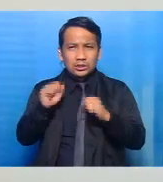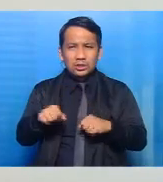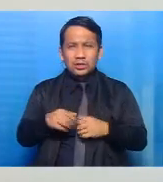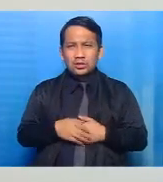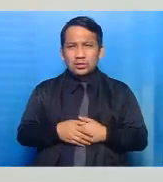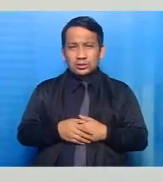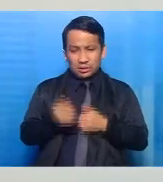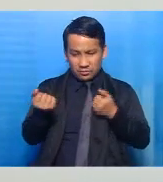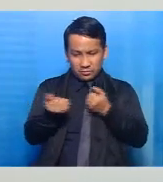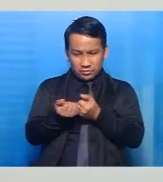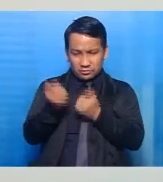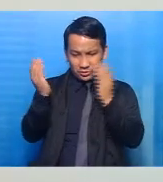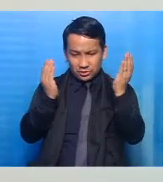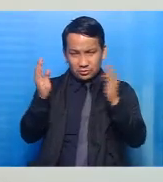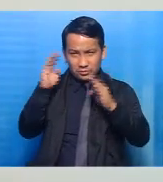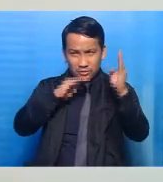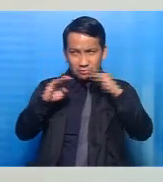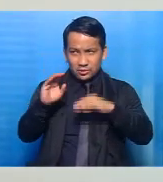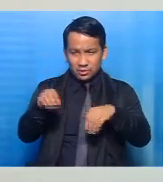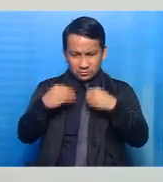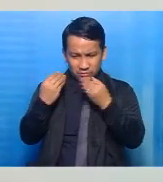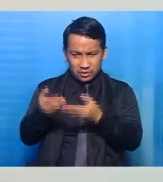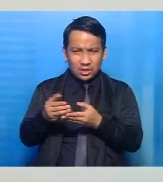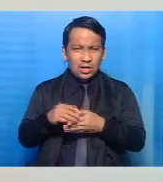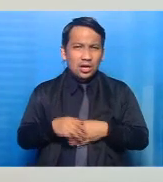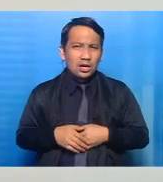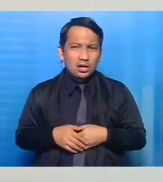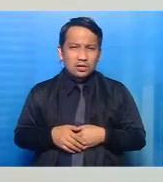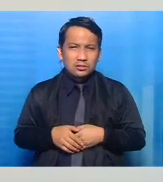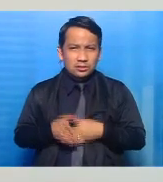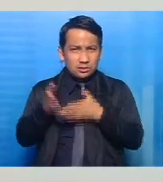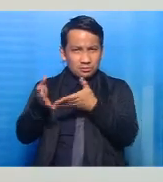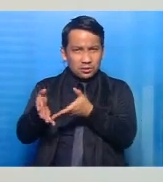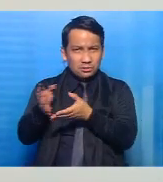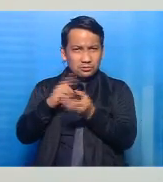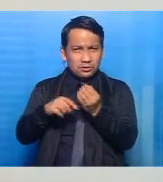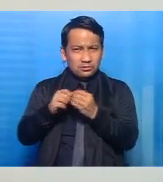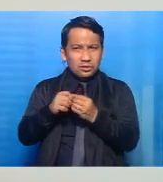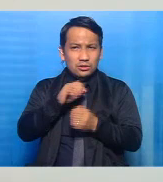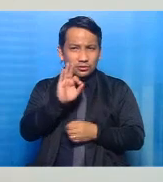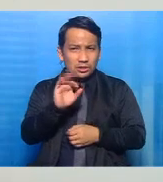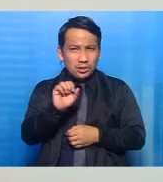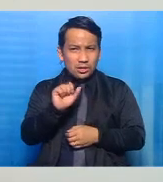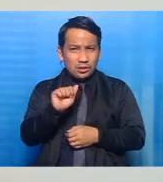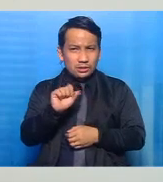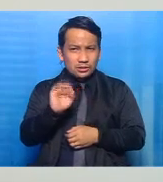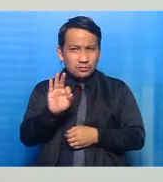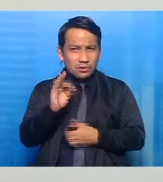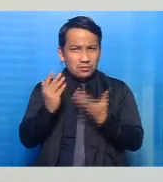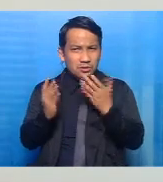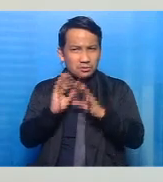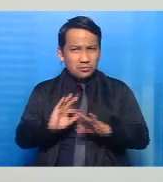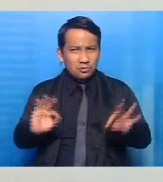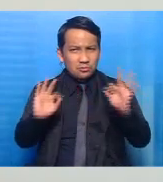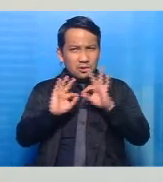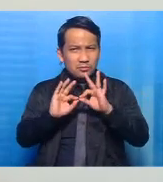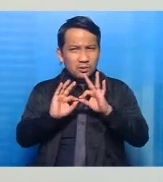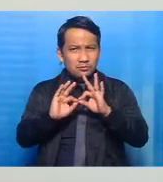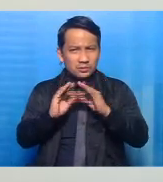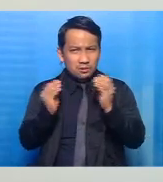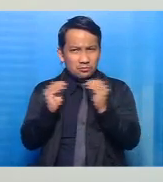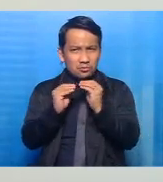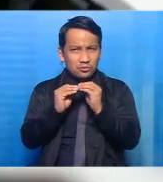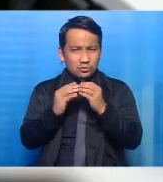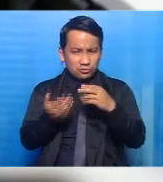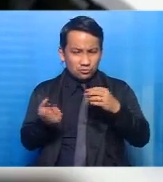authorities yung supply side issues, di ba? So kung hindi talaga, kung pinabayaan nila yung African swine fever problem, baka patuloy-tuloy